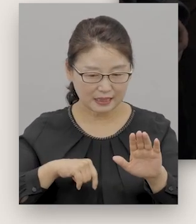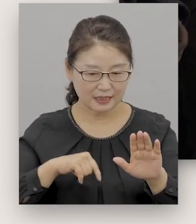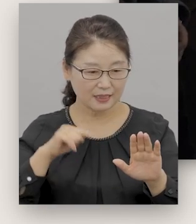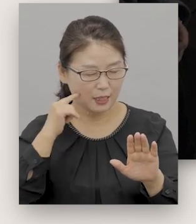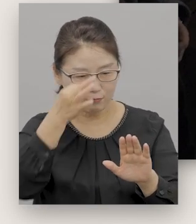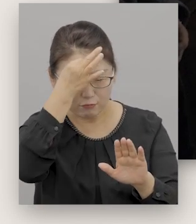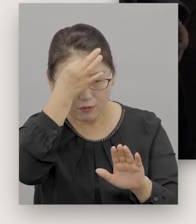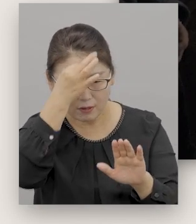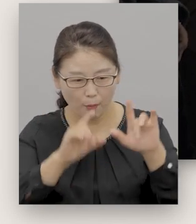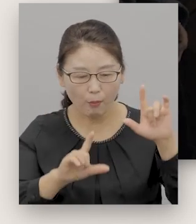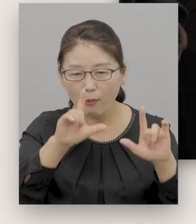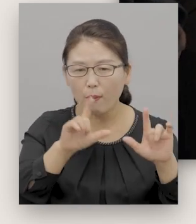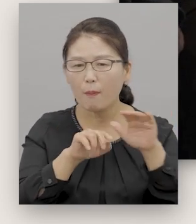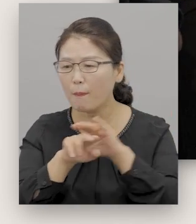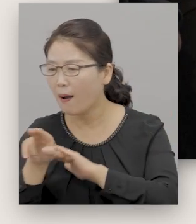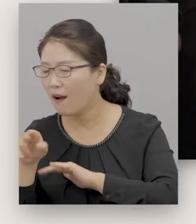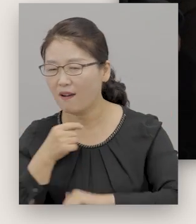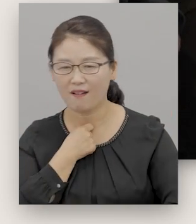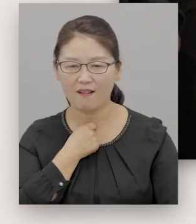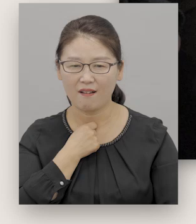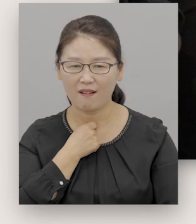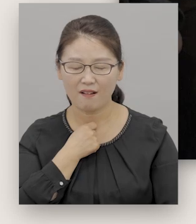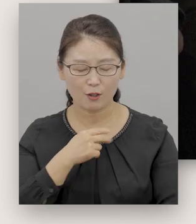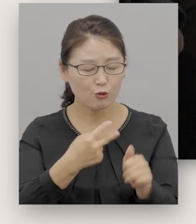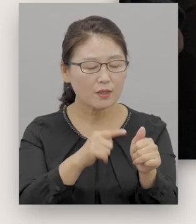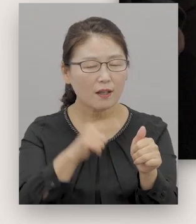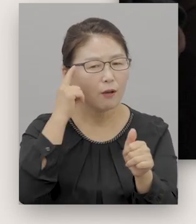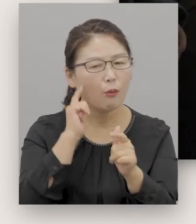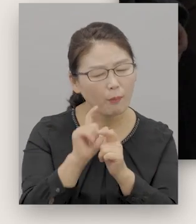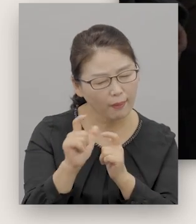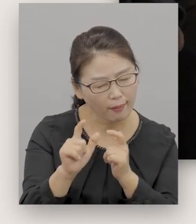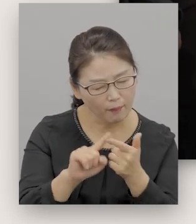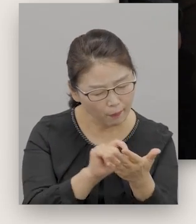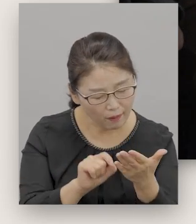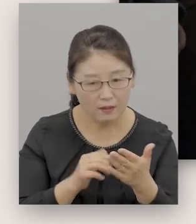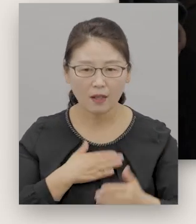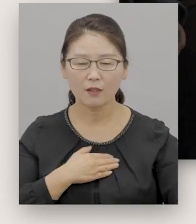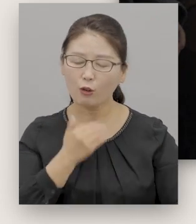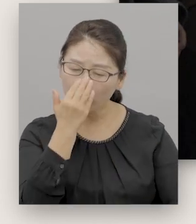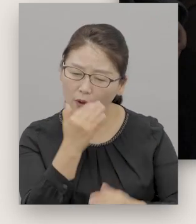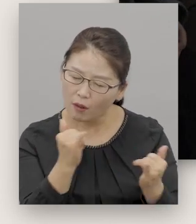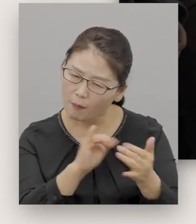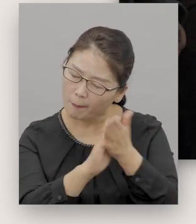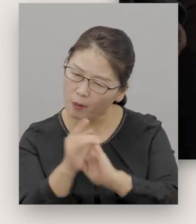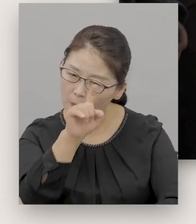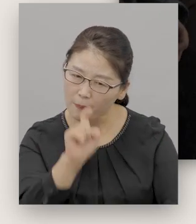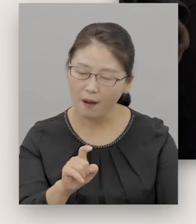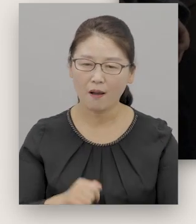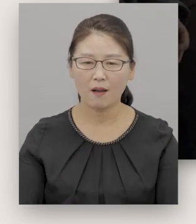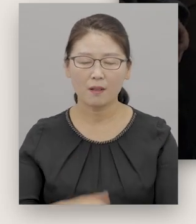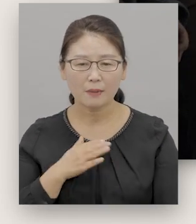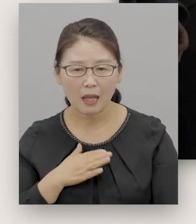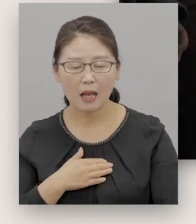이제 고민이 적혀 있던 어떤 글을 보면, 내가 유대인이 되어야 되나, 인종을 바꿔야 되나, 아, 성을 바꾸는